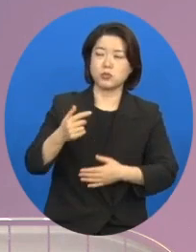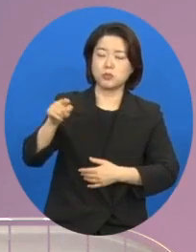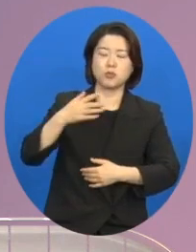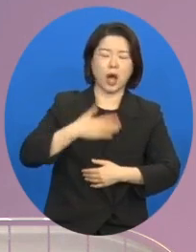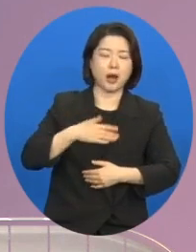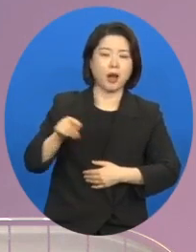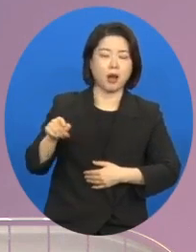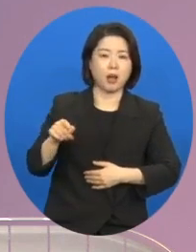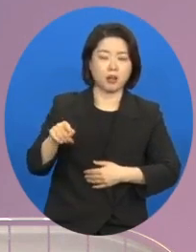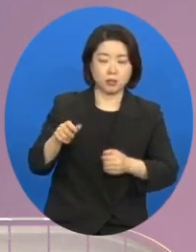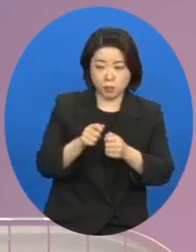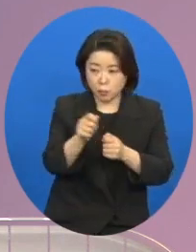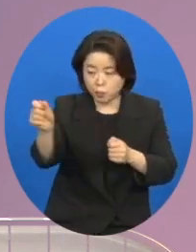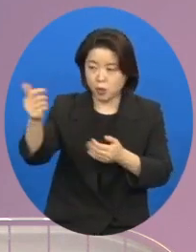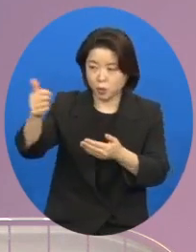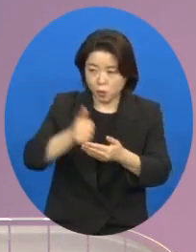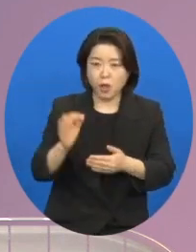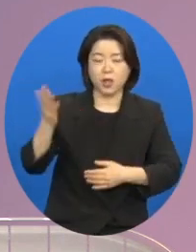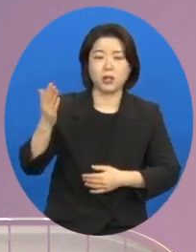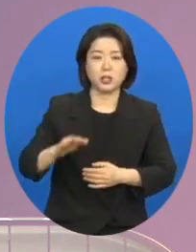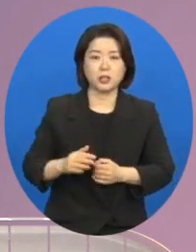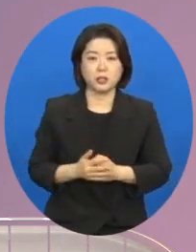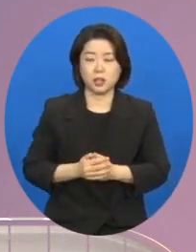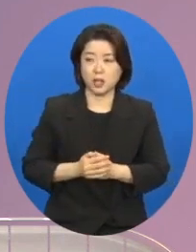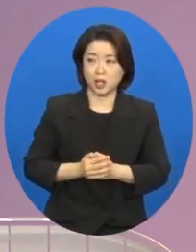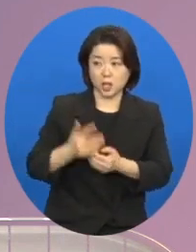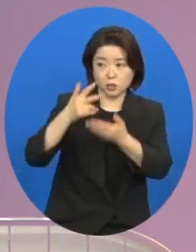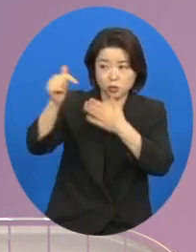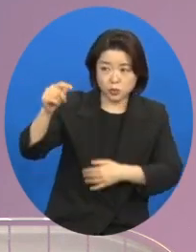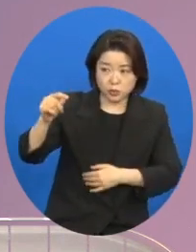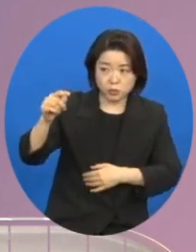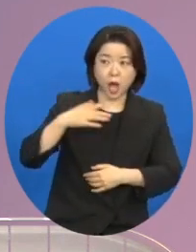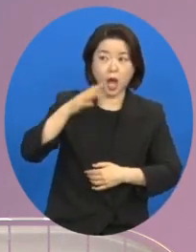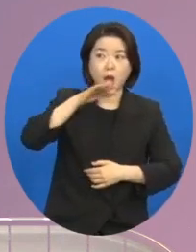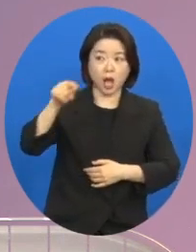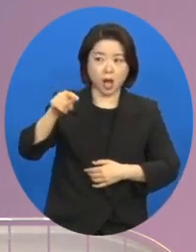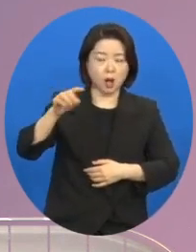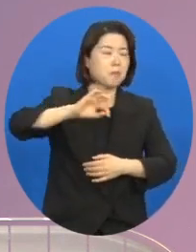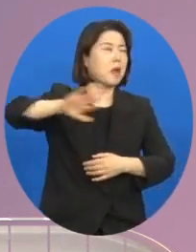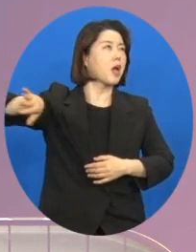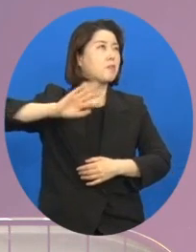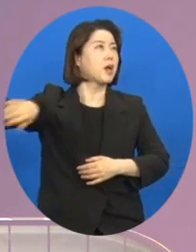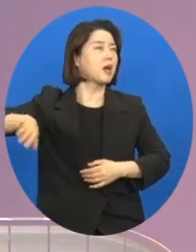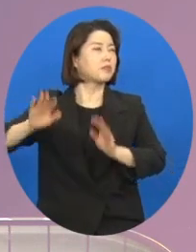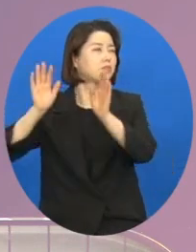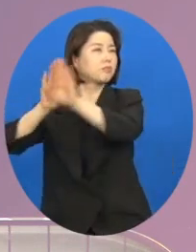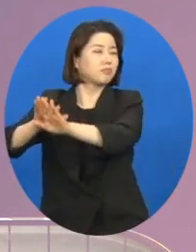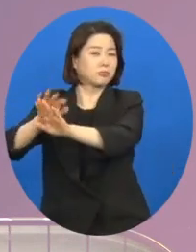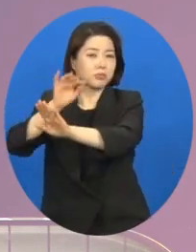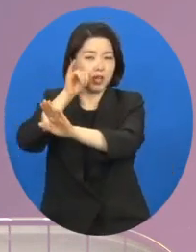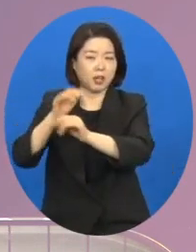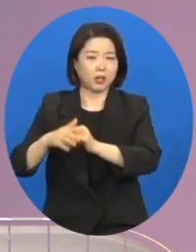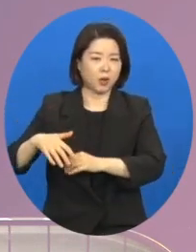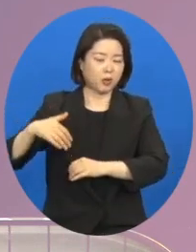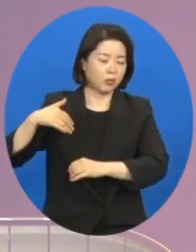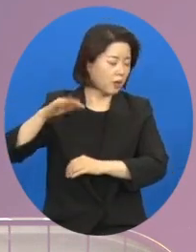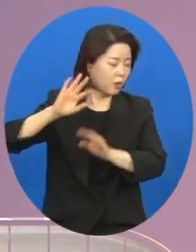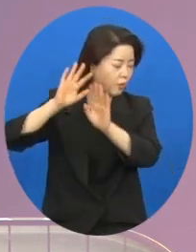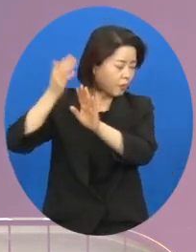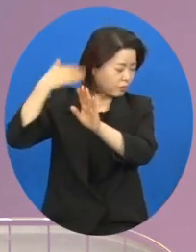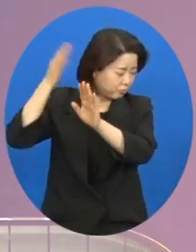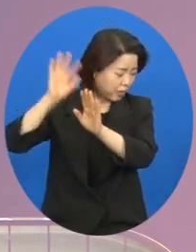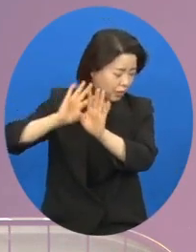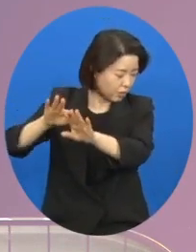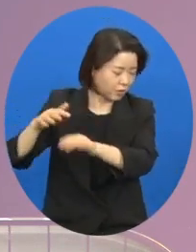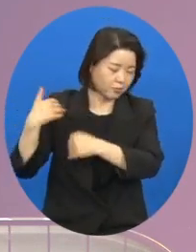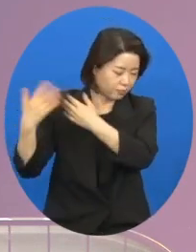되잖아요. 근데 똑똑똑 했는데 주님이시구나 해놓고선 무시한 거예요. 모른 채 한 거예요.